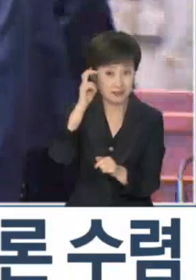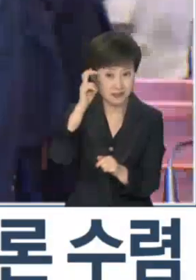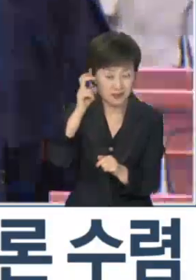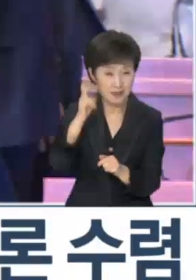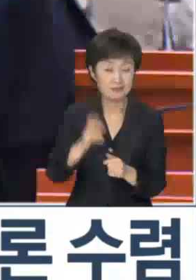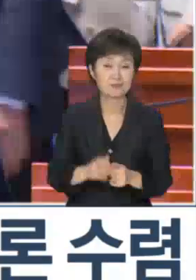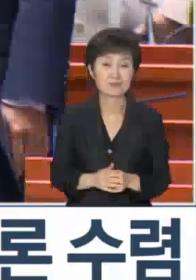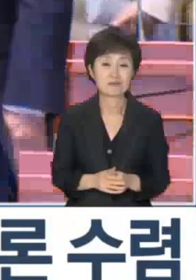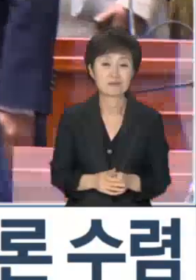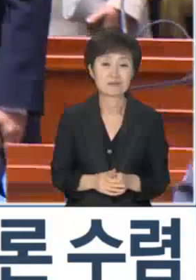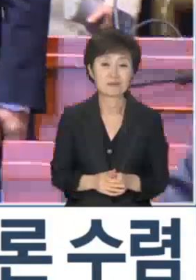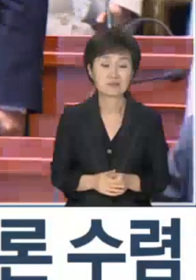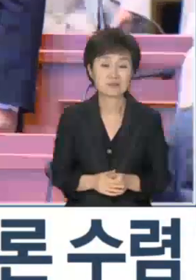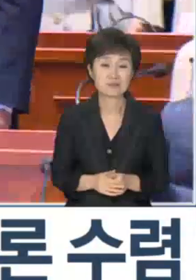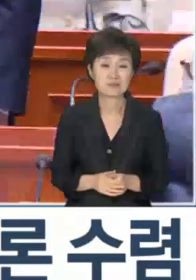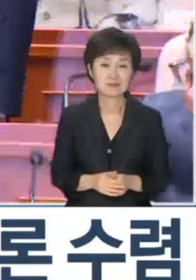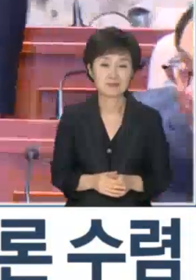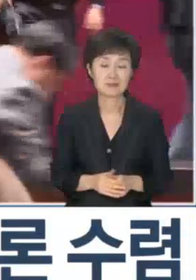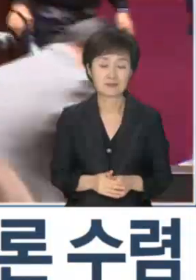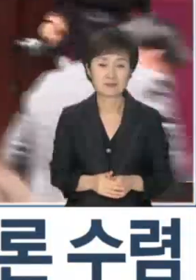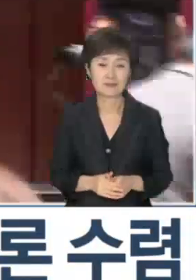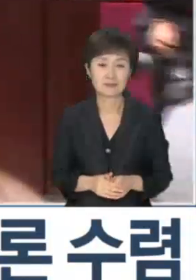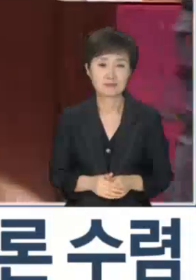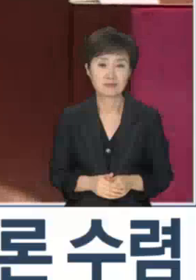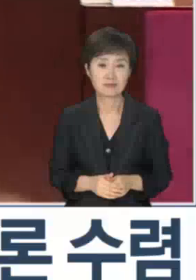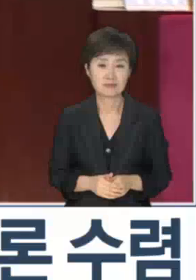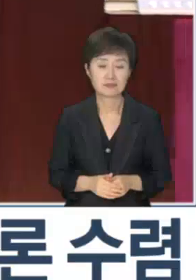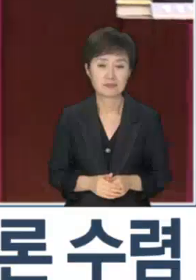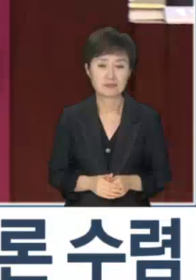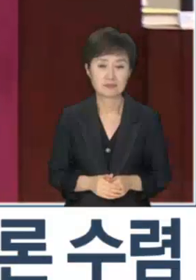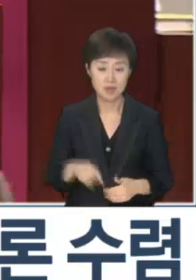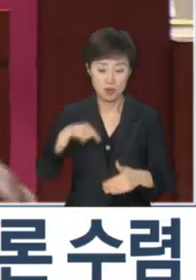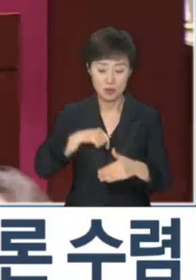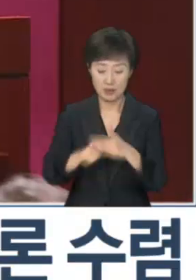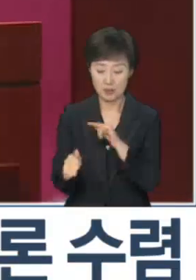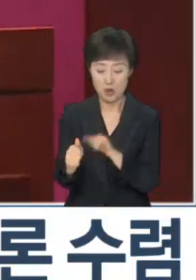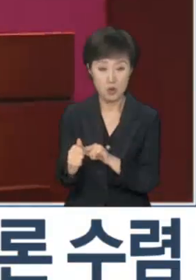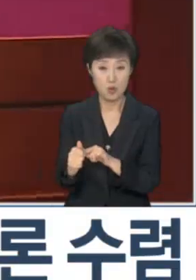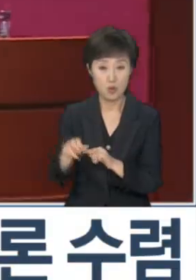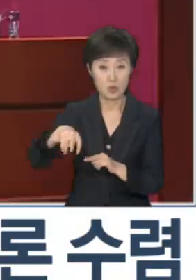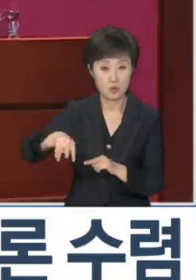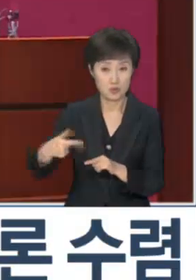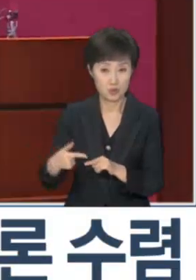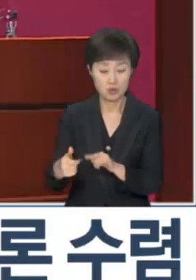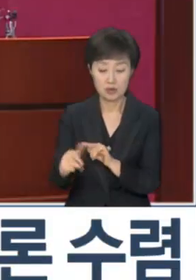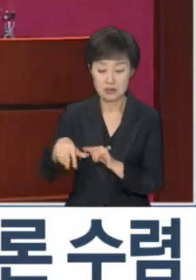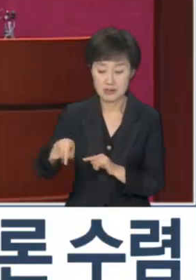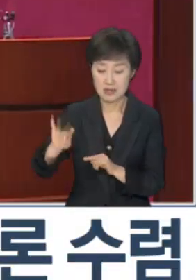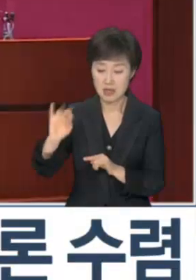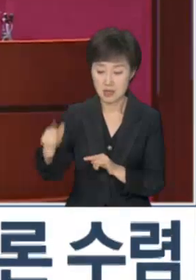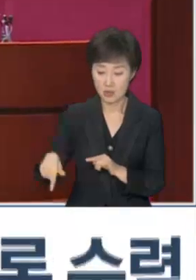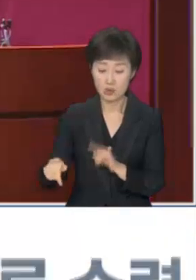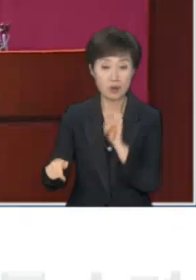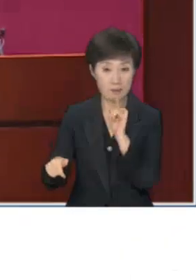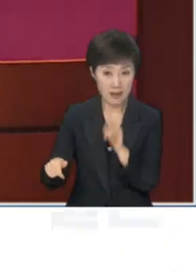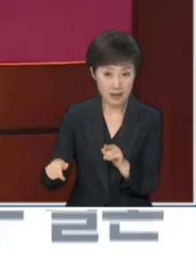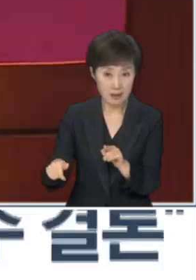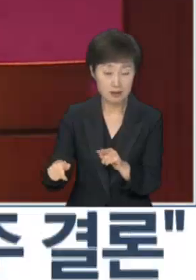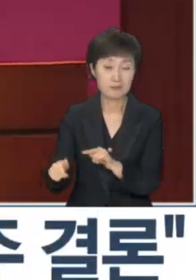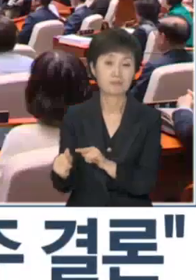언론도 그렇고 분위기도 그렇게 지금 몰아가고 있고 윤재욱 원내대표도 여러 가지